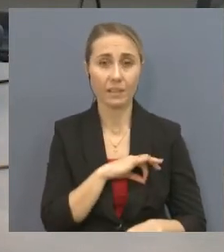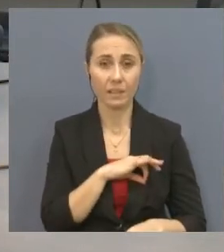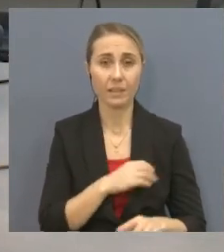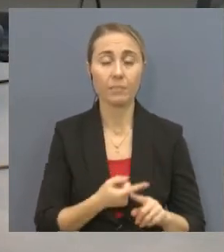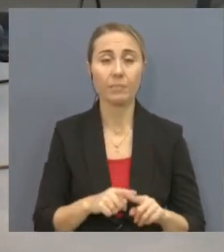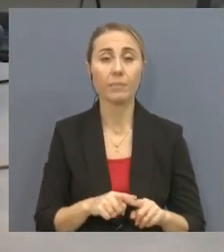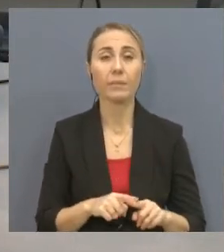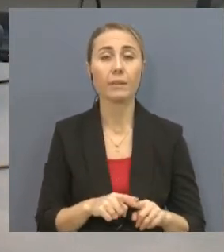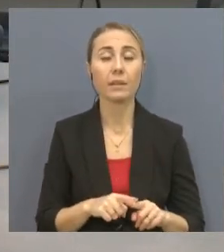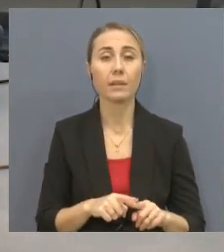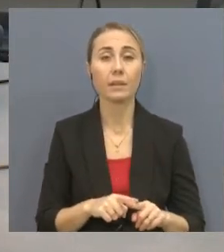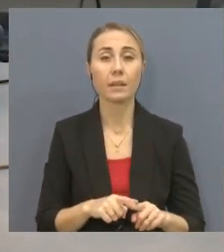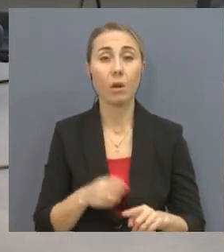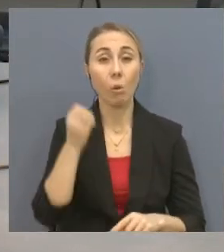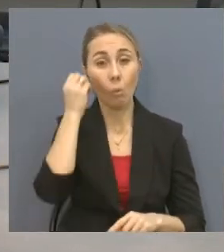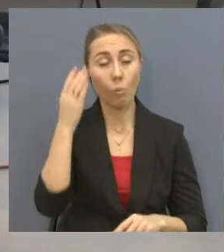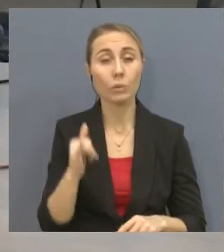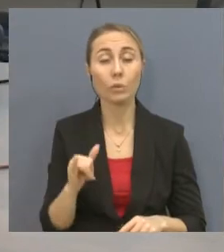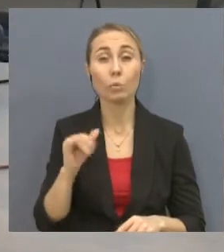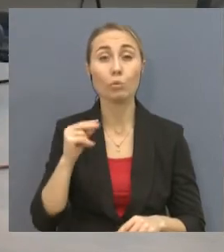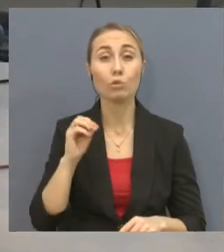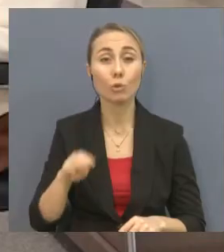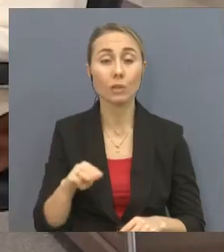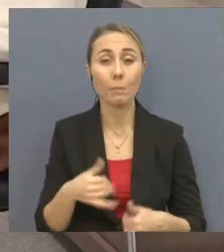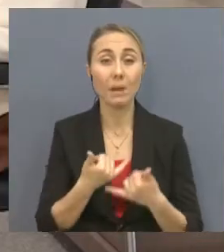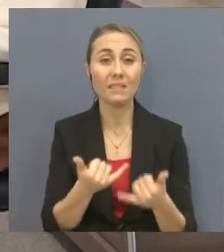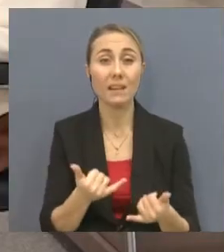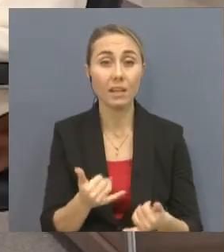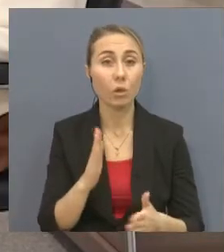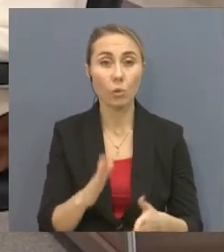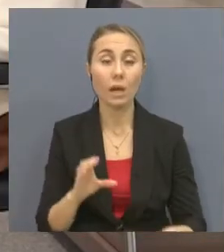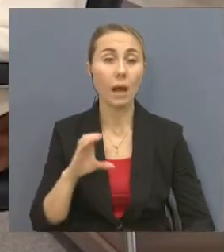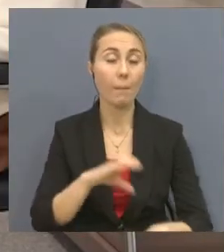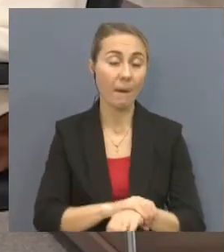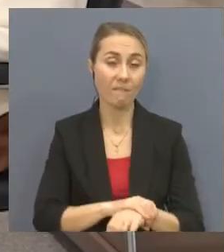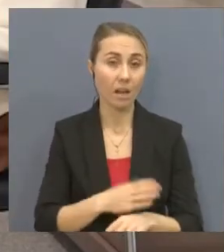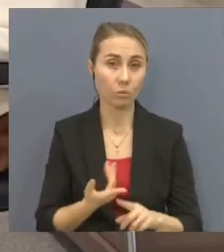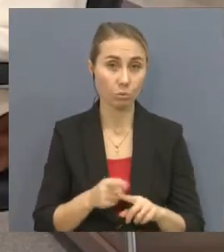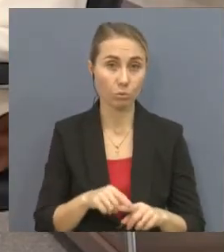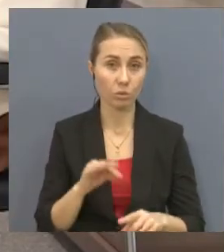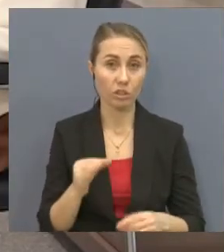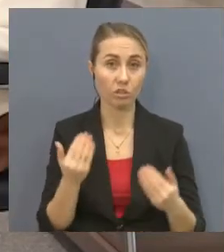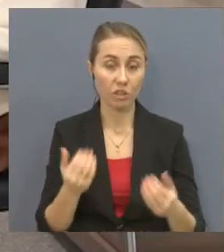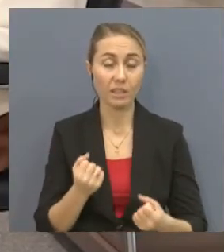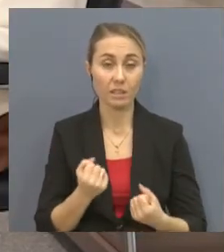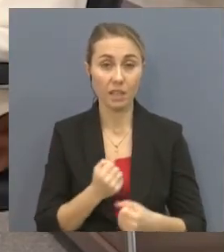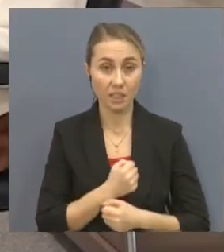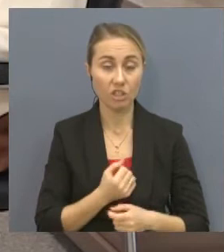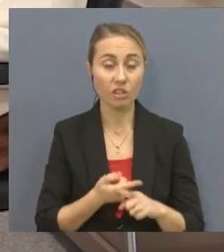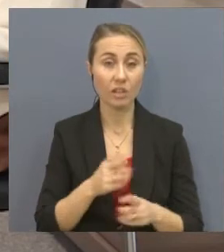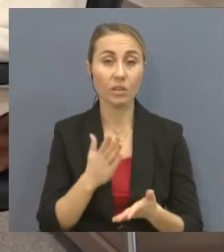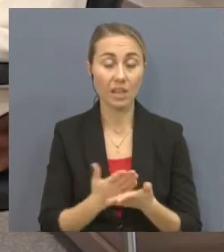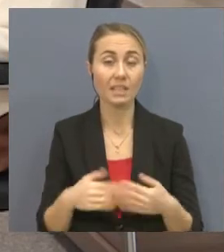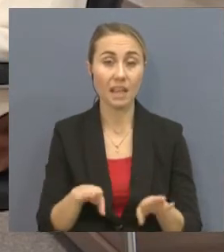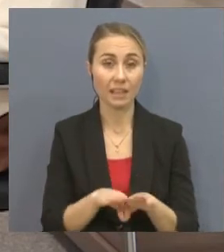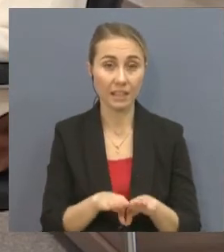которую то есть умный учет позволяет платить только по факту сейчас к сожалению есть такие